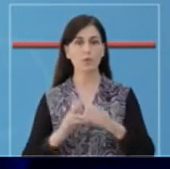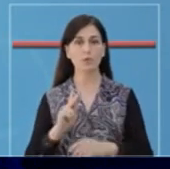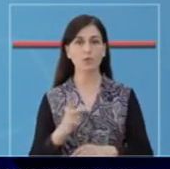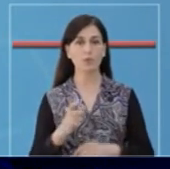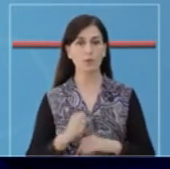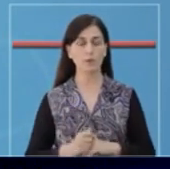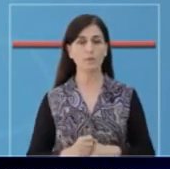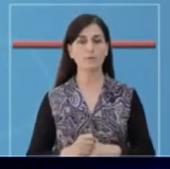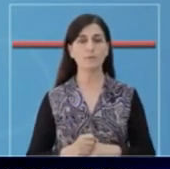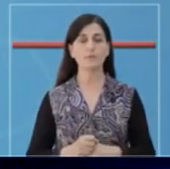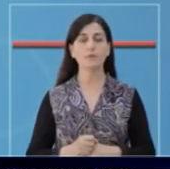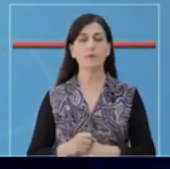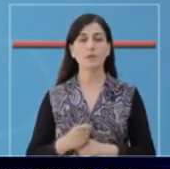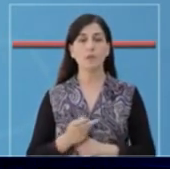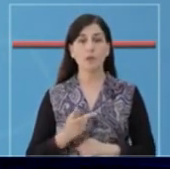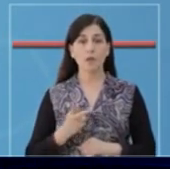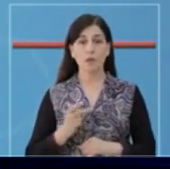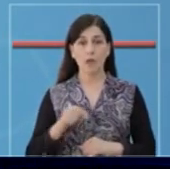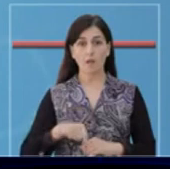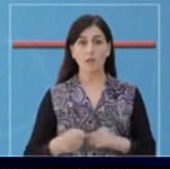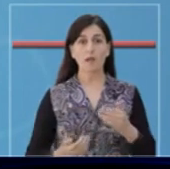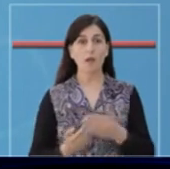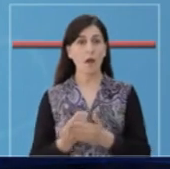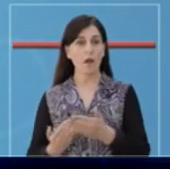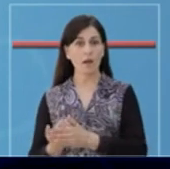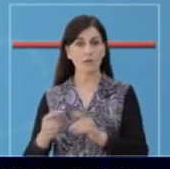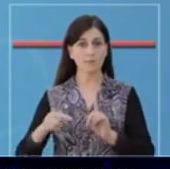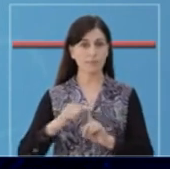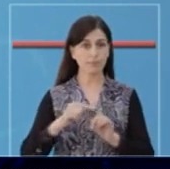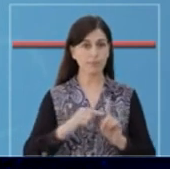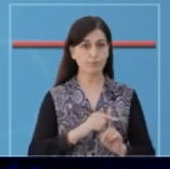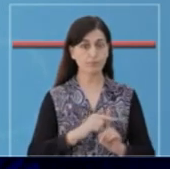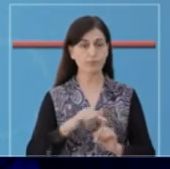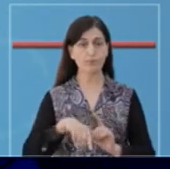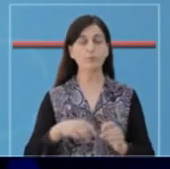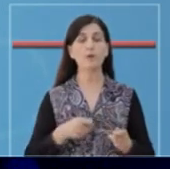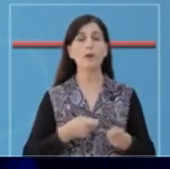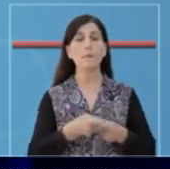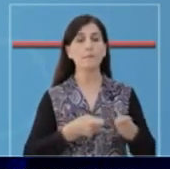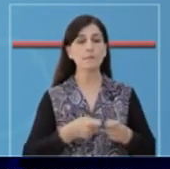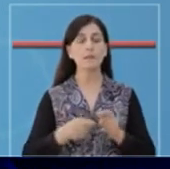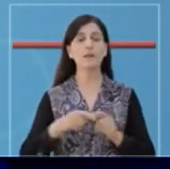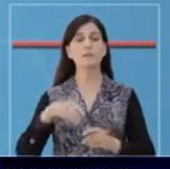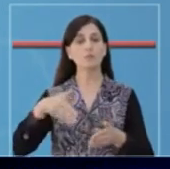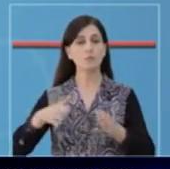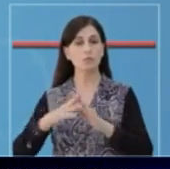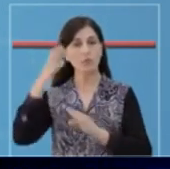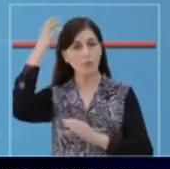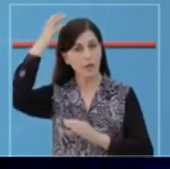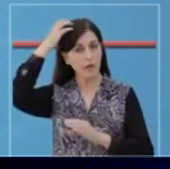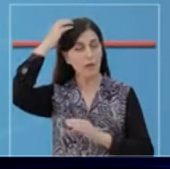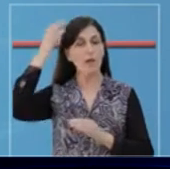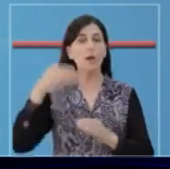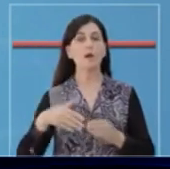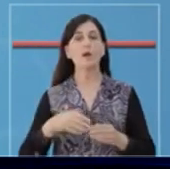në Shkoder dhe në Kry. Nisur nga fakti që pozbullon raste pozitive në disa ndërmarje, subjekte trektare apo